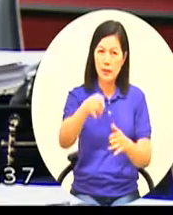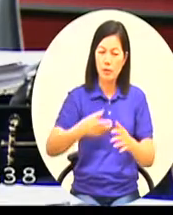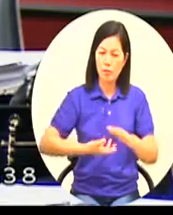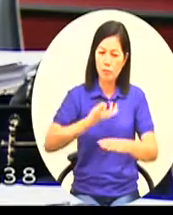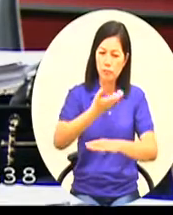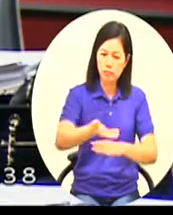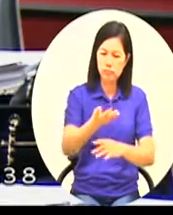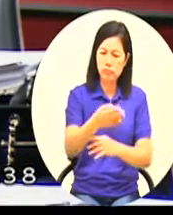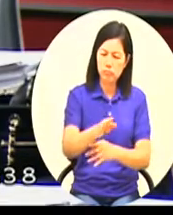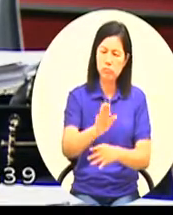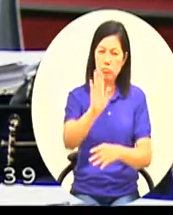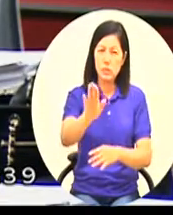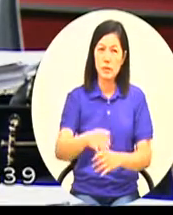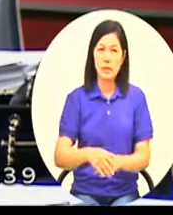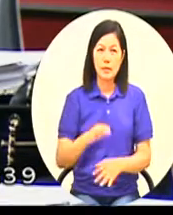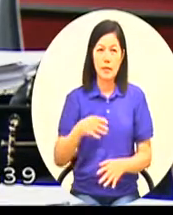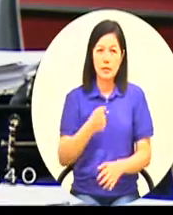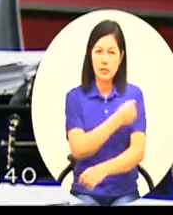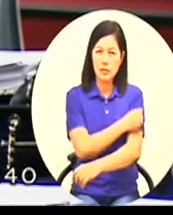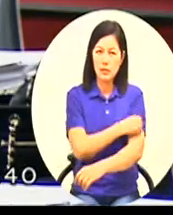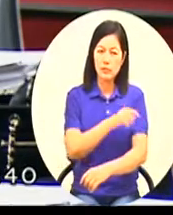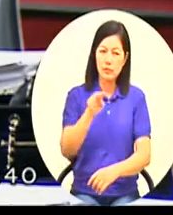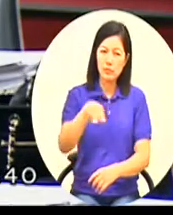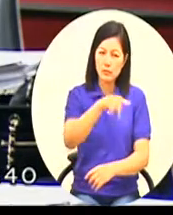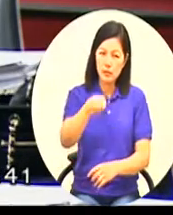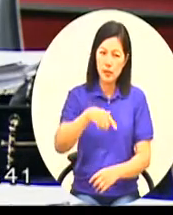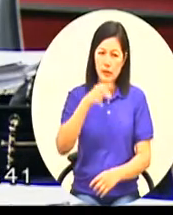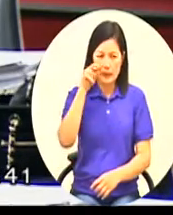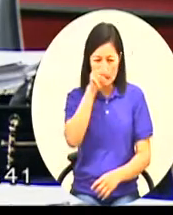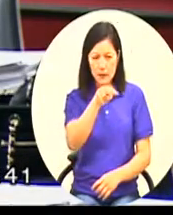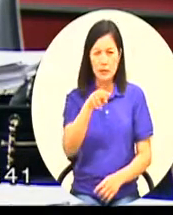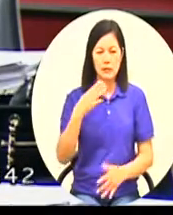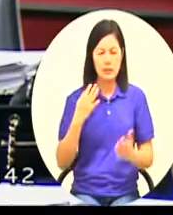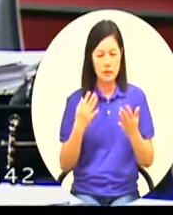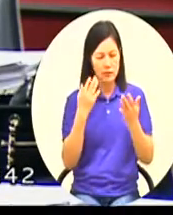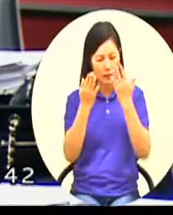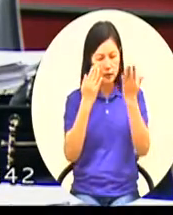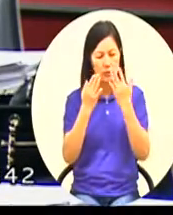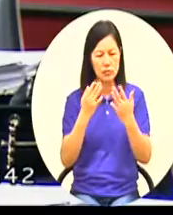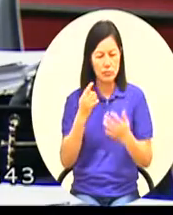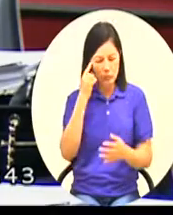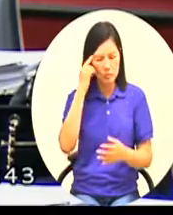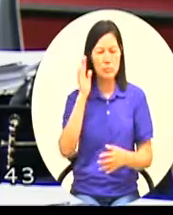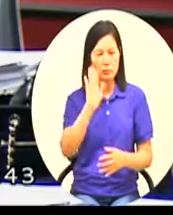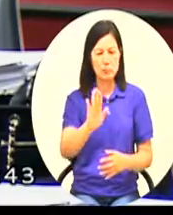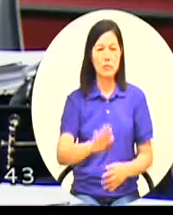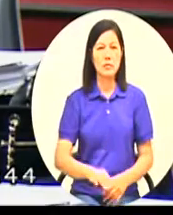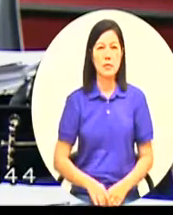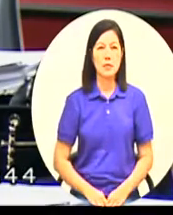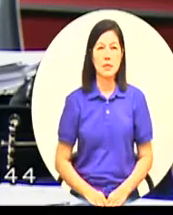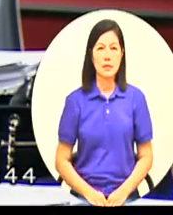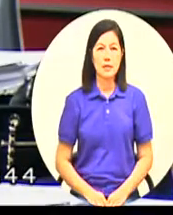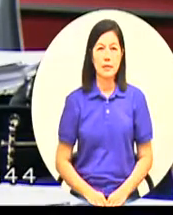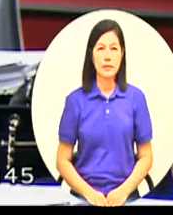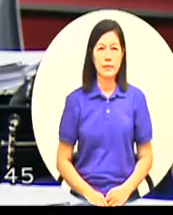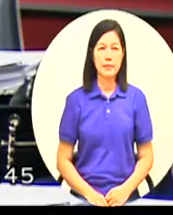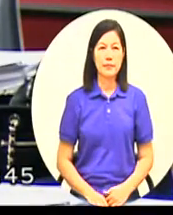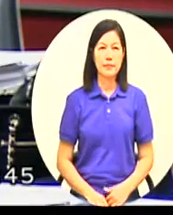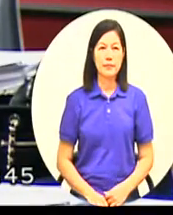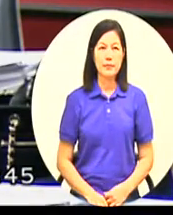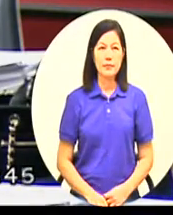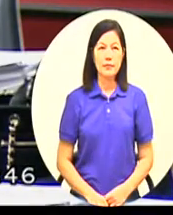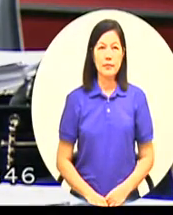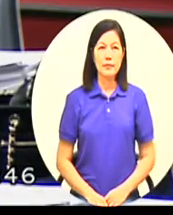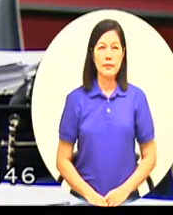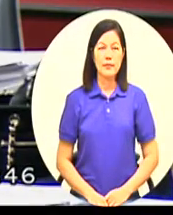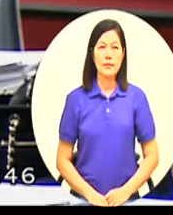了。那所有警消人员的辛苦，其实我们都能够理解并感同身受。哦，所以，但